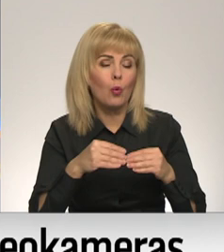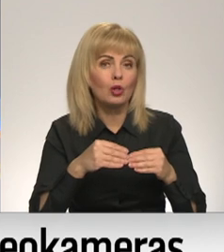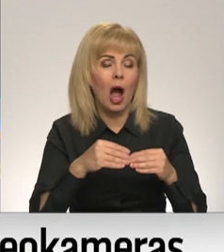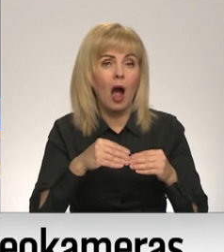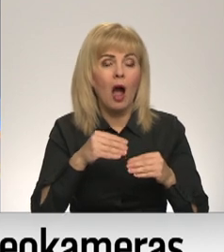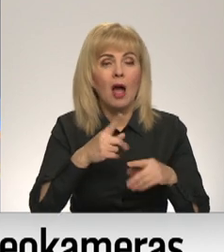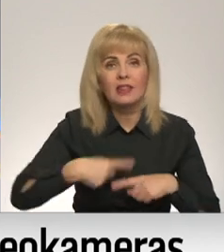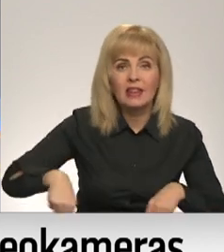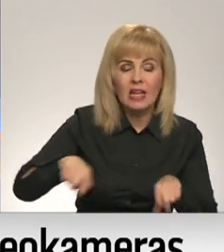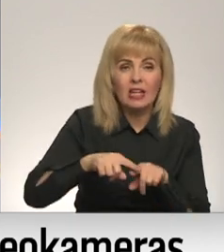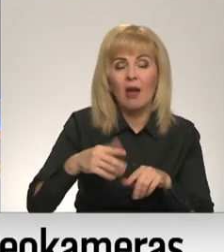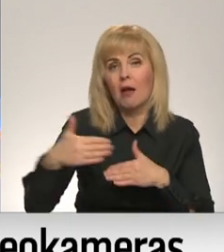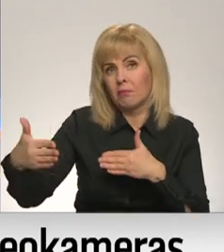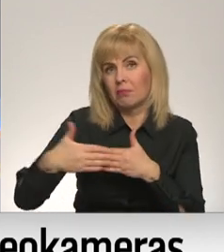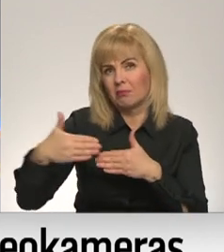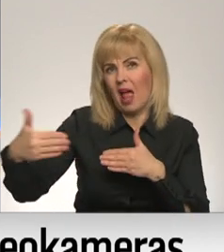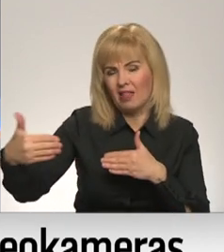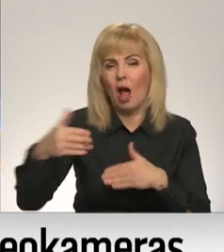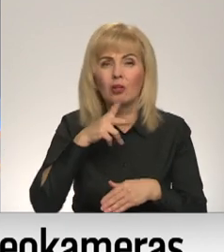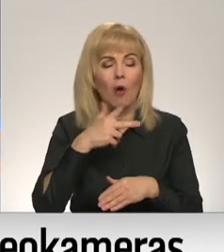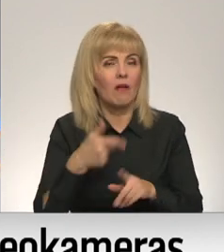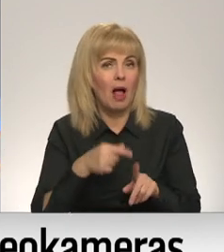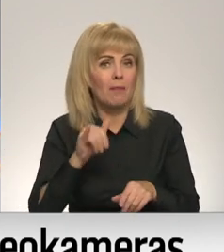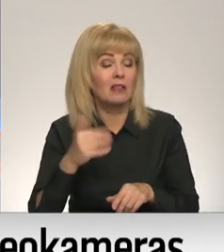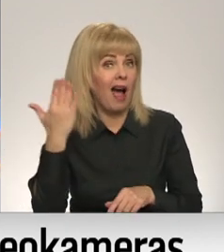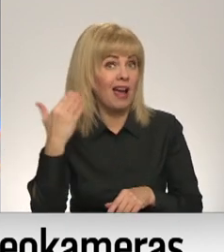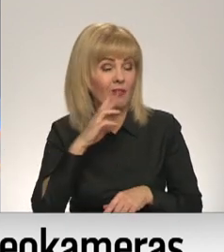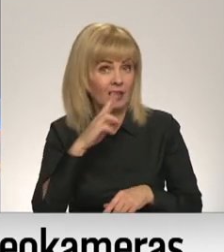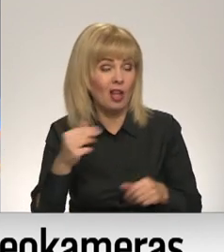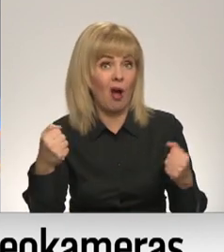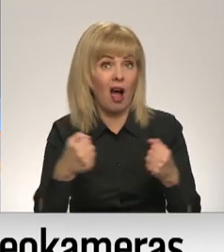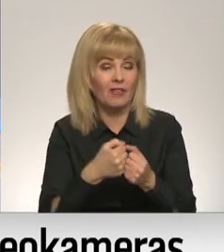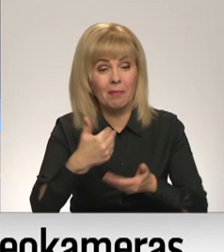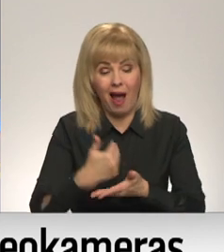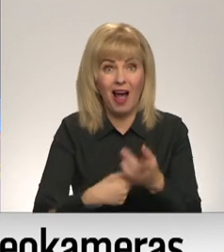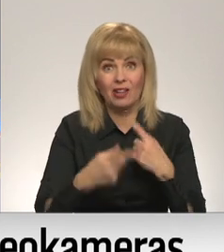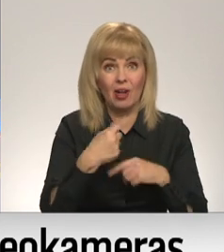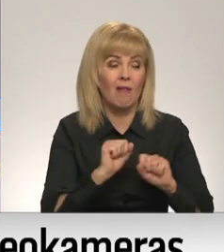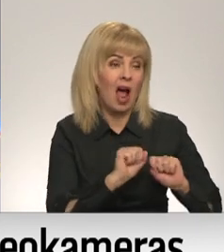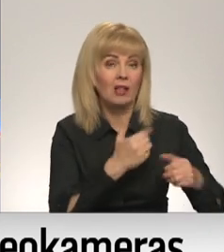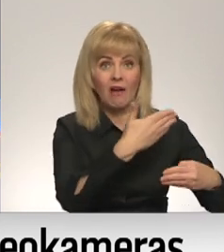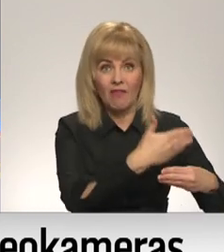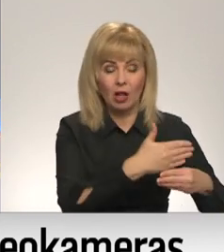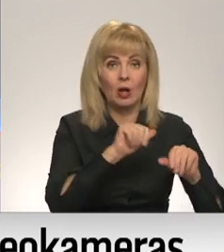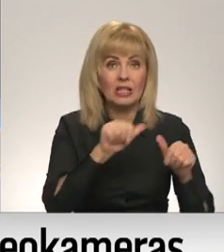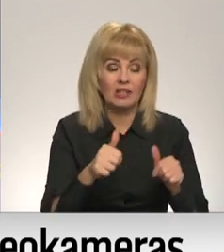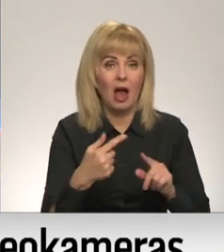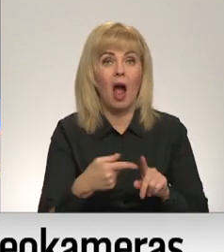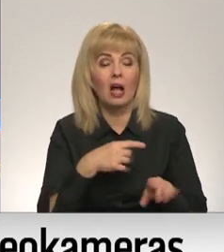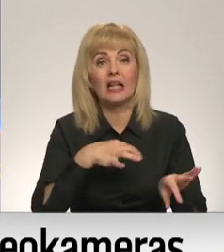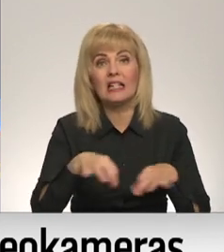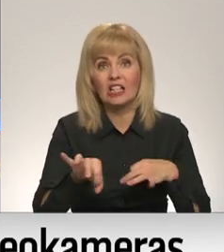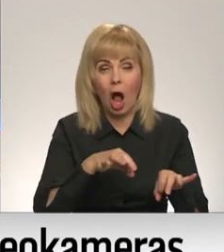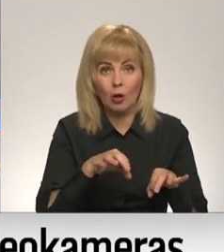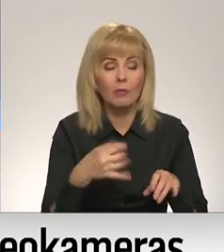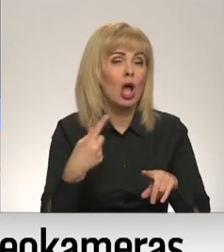Križi netālu no Daugavpils pasliktinājusies. Aizvadītajā nedēļā pēc avārijas atjaunotajā aizsargvalnī izveidojies kārtējais izskalojums, kas